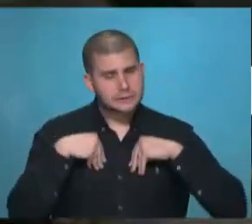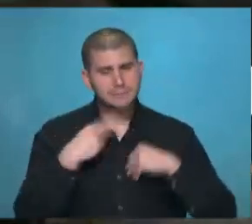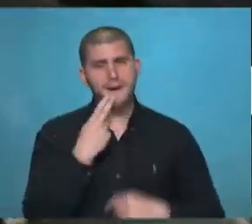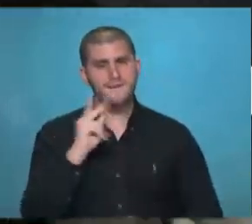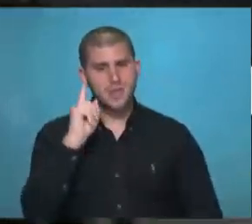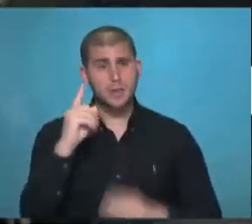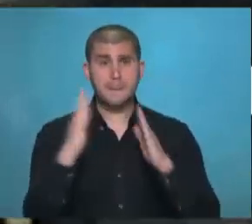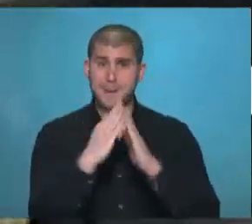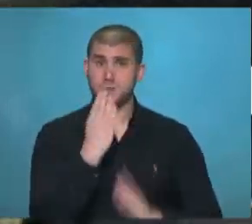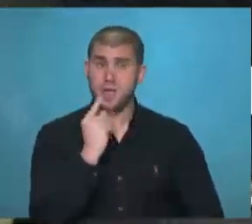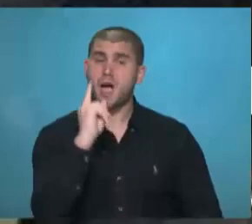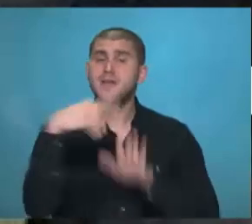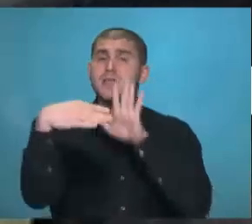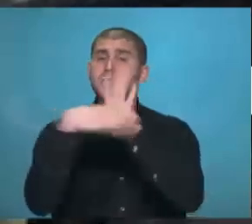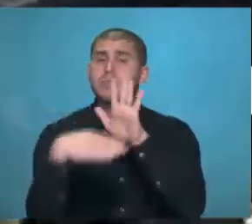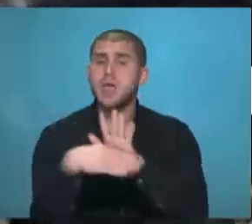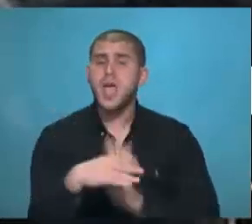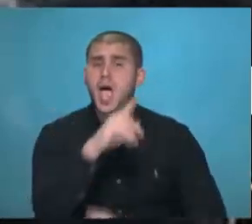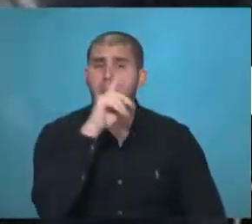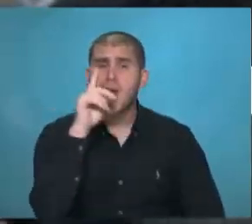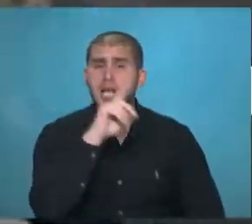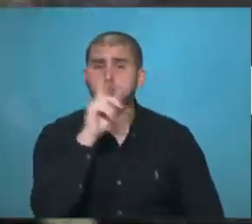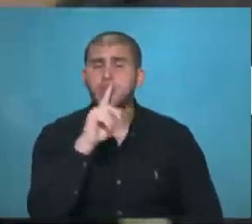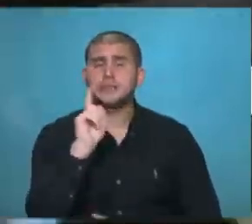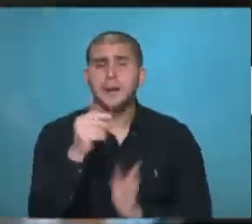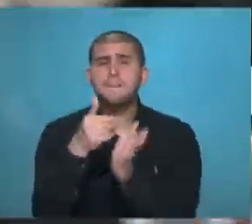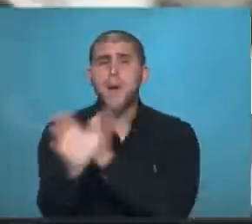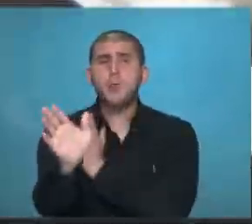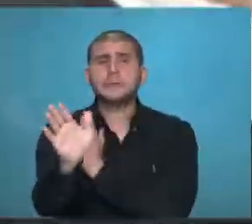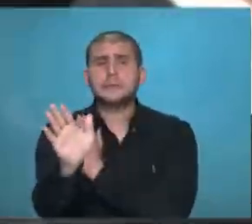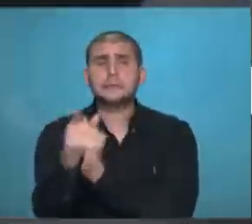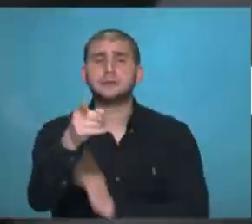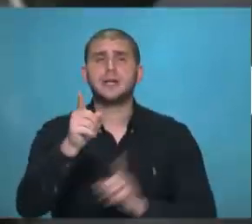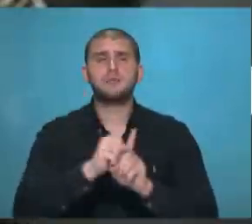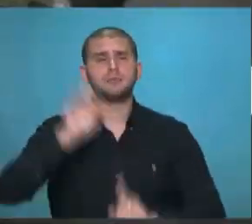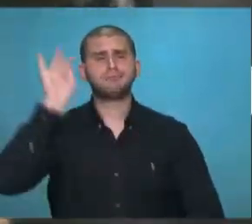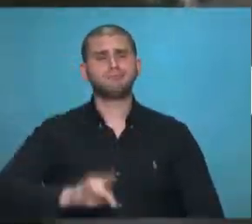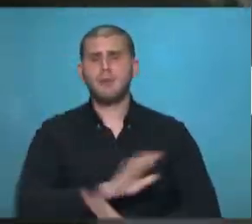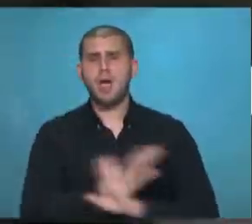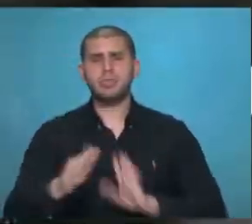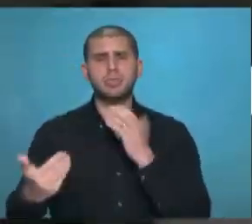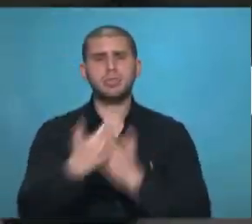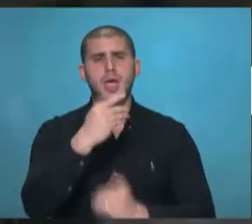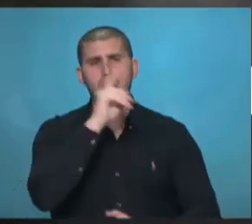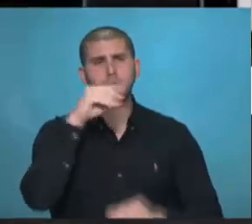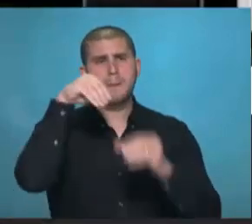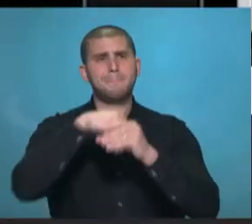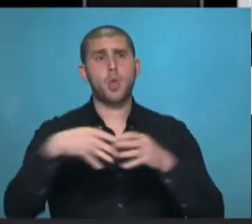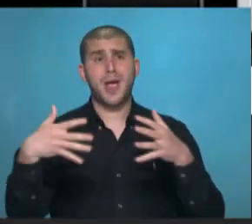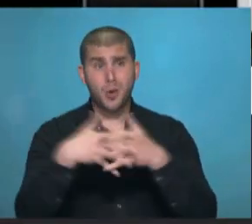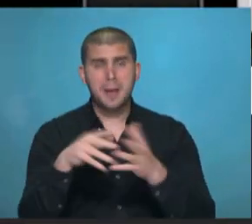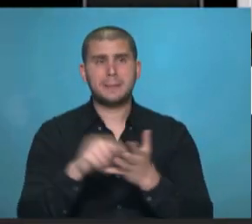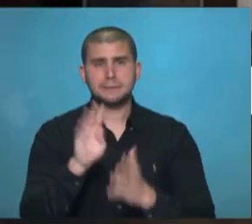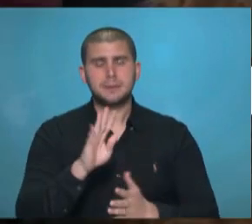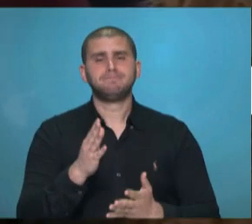לבית היהודי, אבל בתנאי שאלי ישי נשאר בחוץ. כלומר, הוטל וטו על הכניסה של אלי ישי לתוך האיחוד הזה, ולכן נתניהו